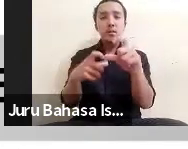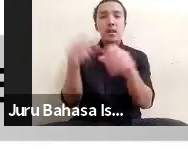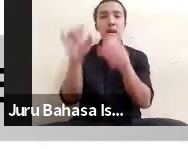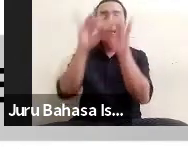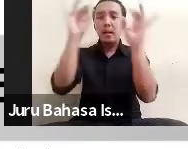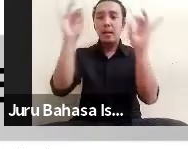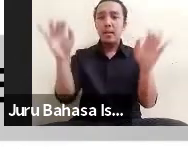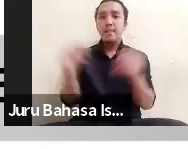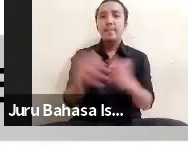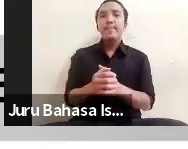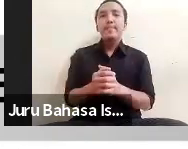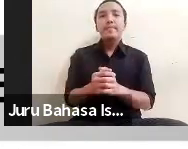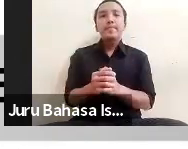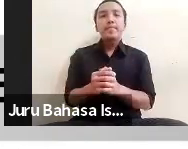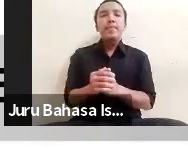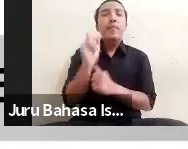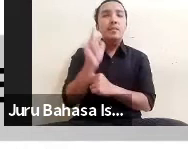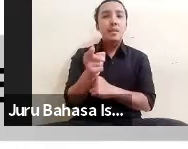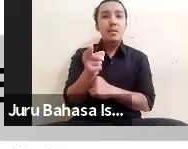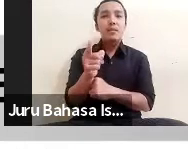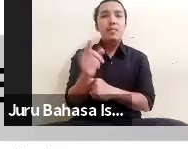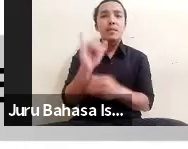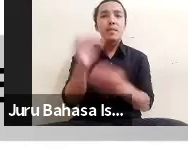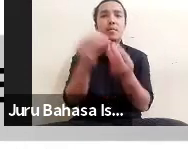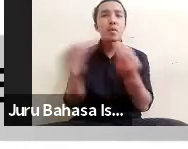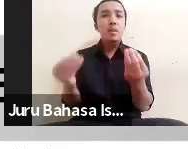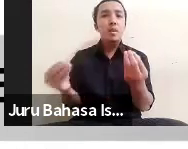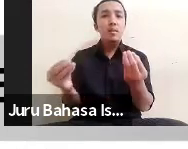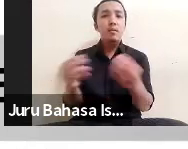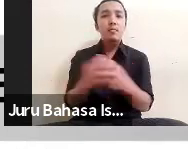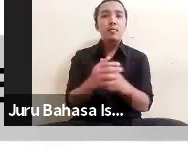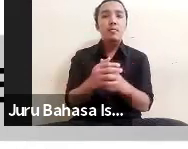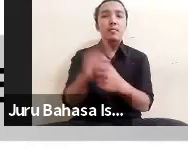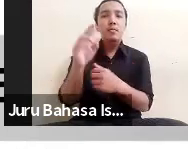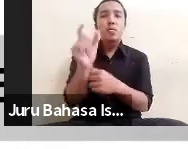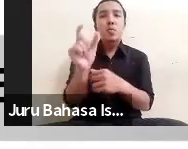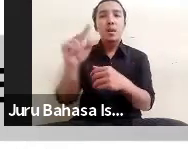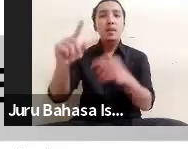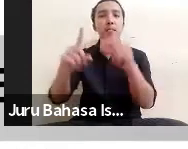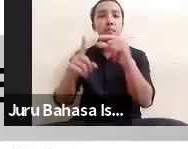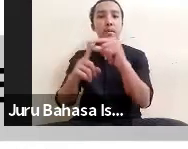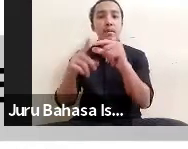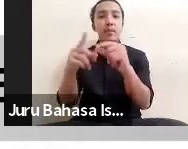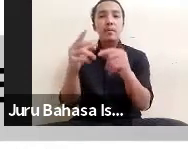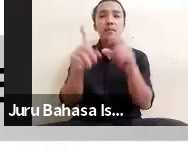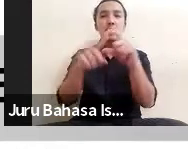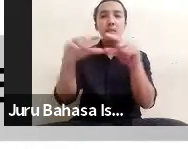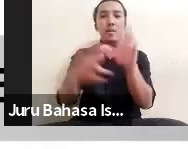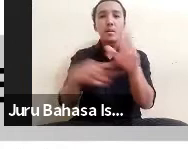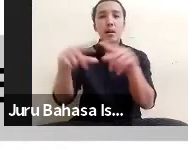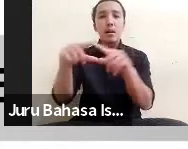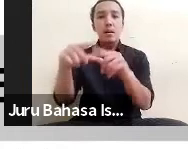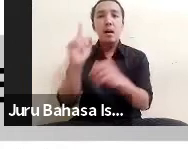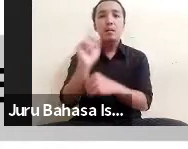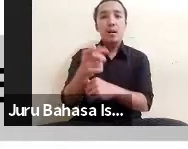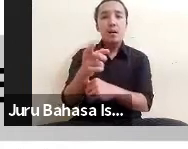misalnya, kemudian ada keterwakilan dalam LMD, ada keterwakilan dalam